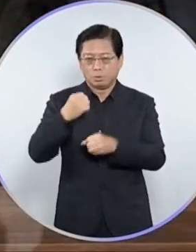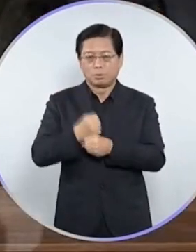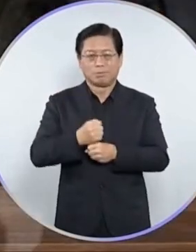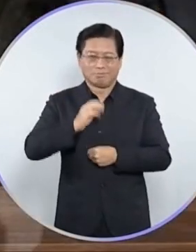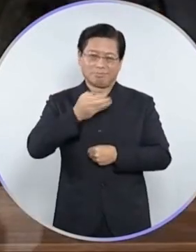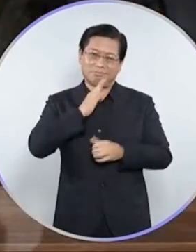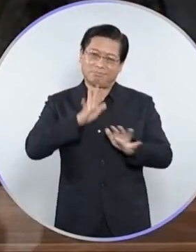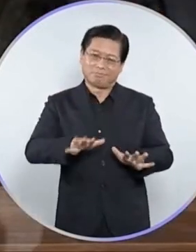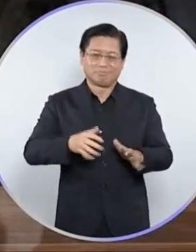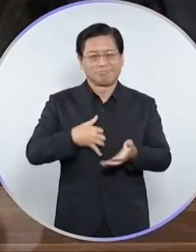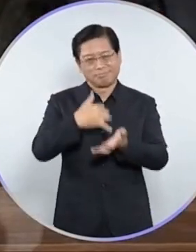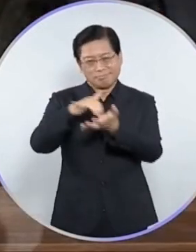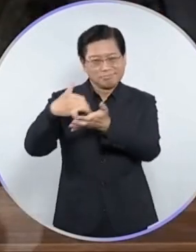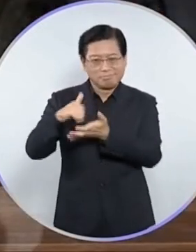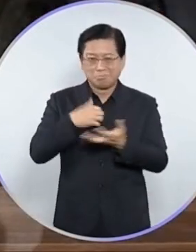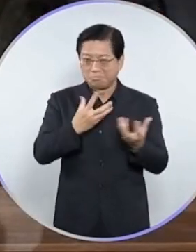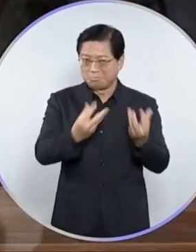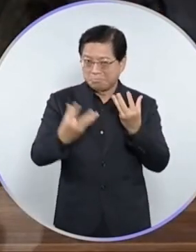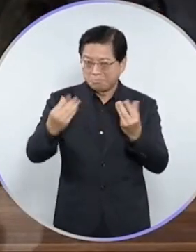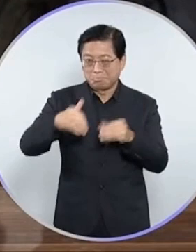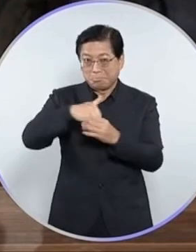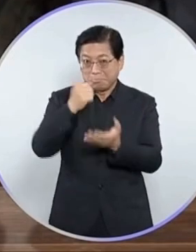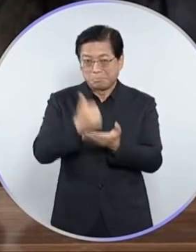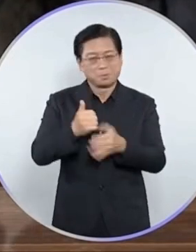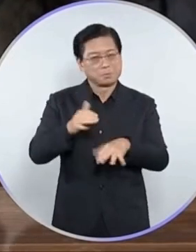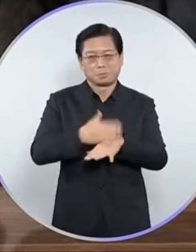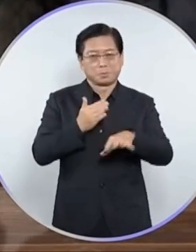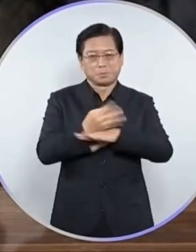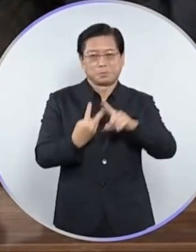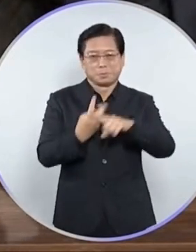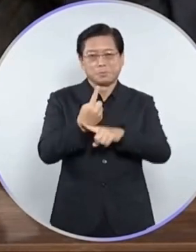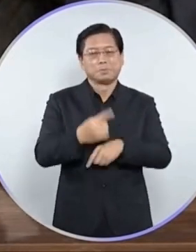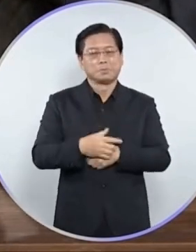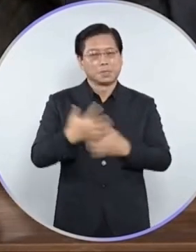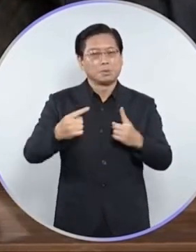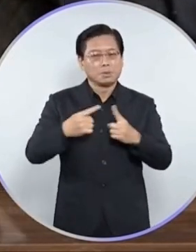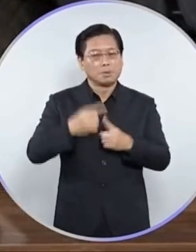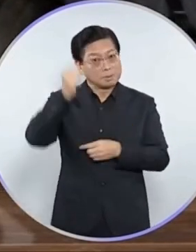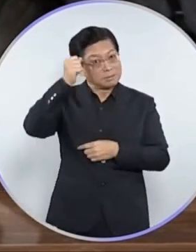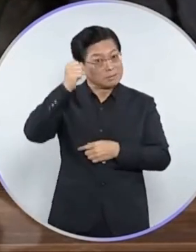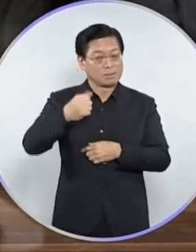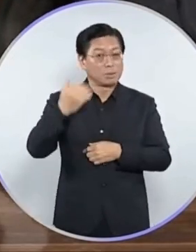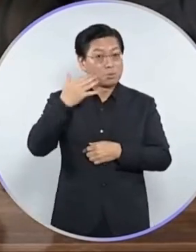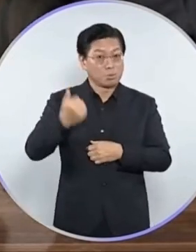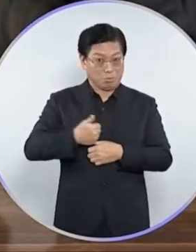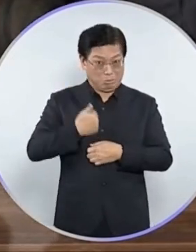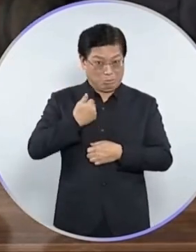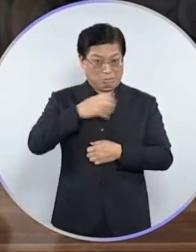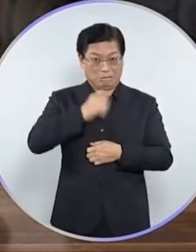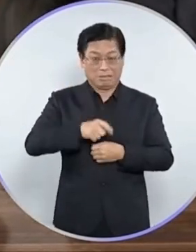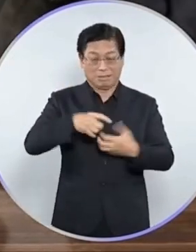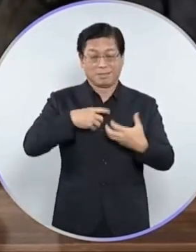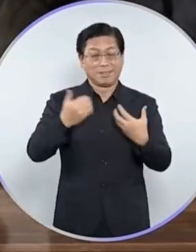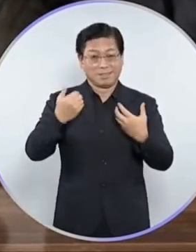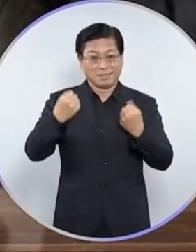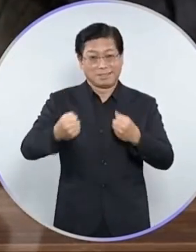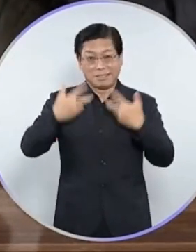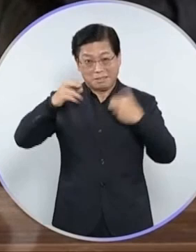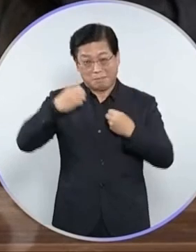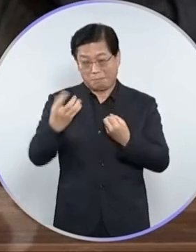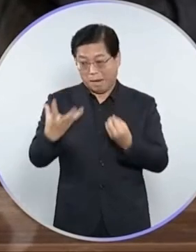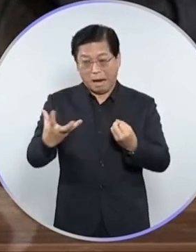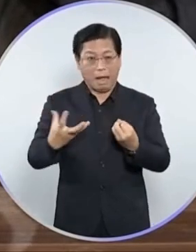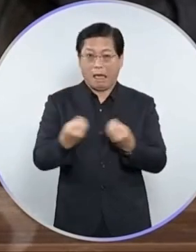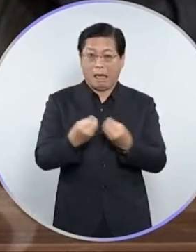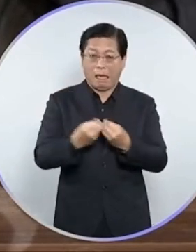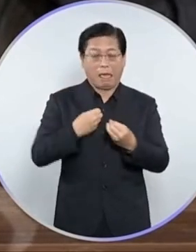是目前预估各党国会席次可能不会过半。那很多人都记得朝小野大议事空转的结果，那